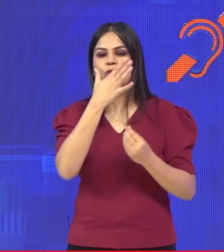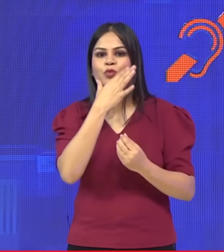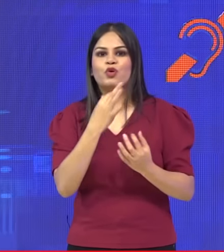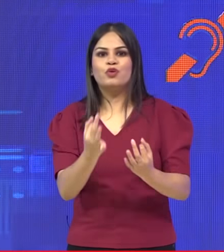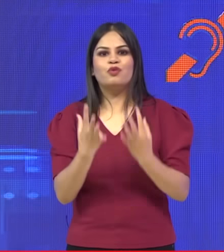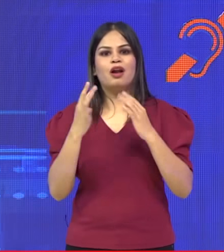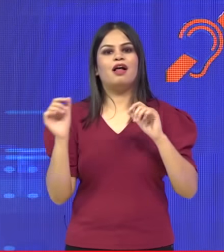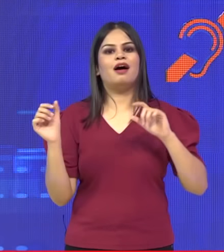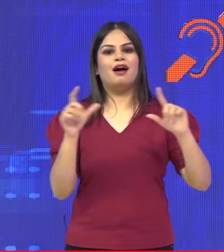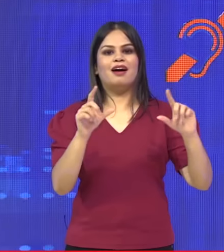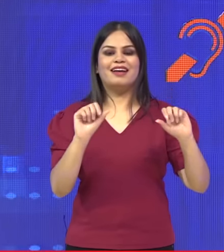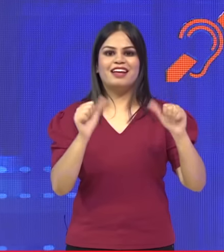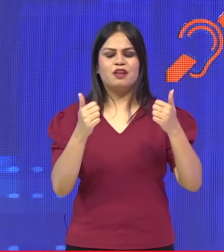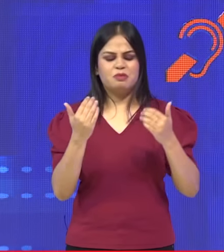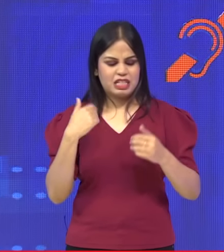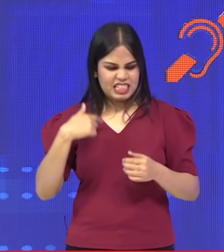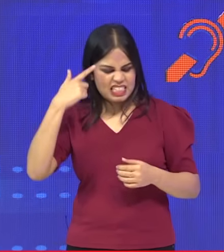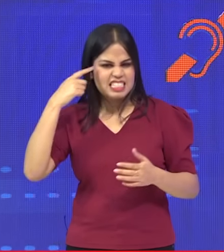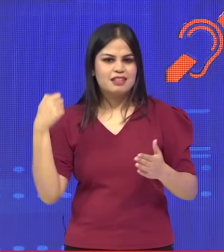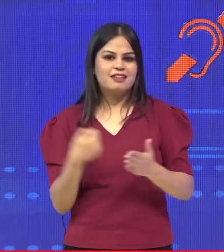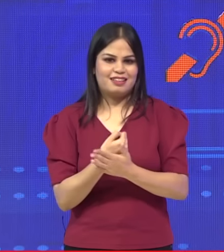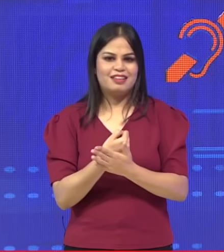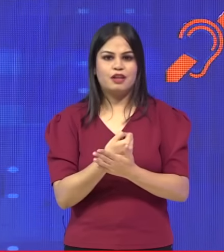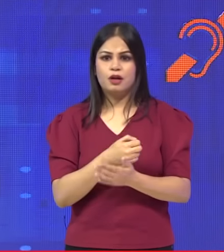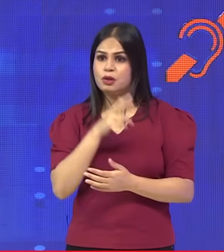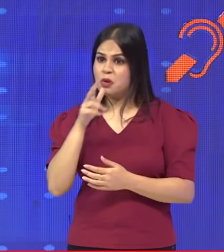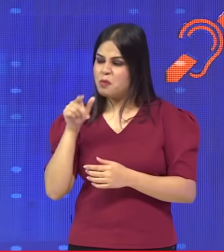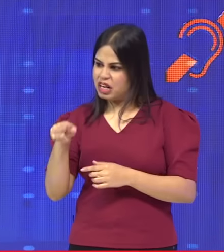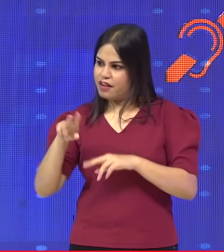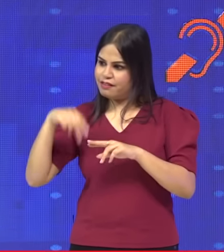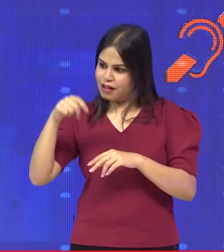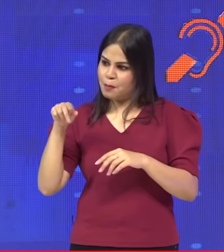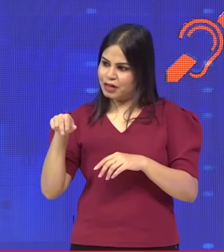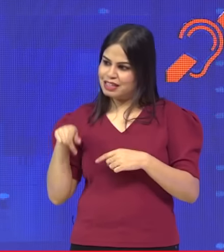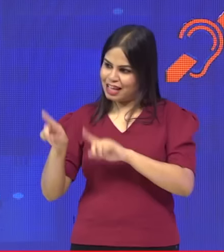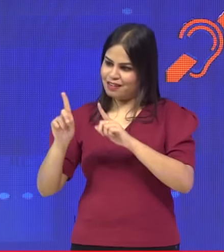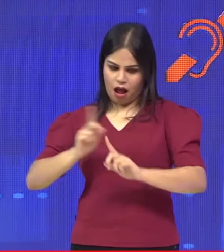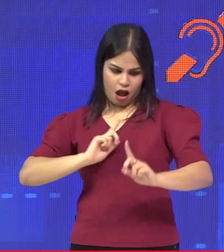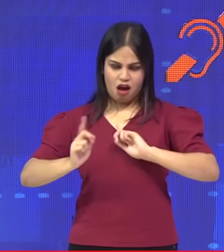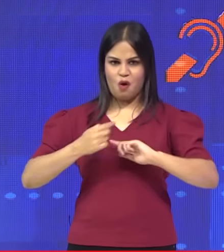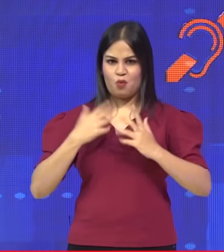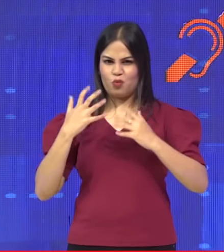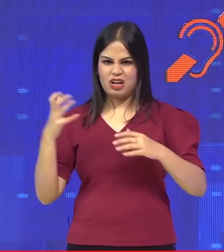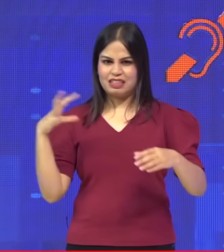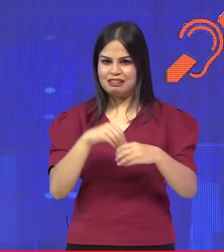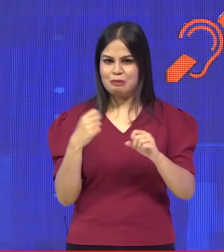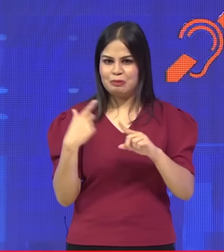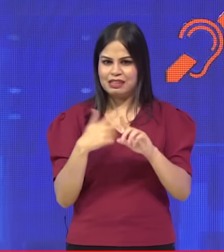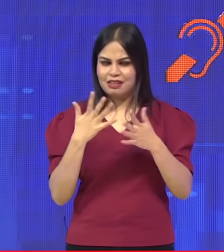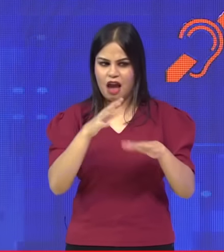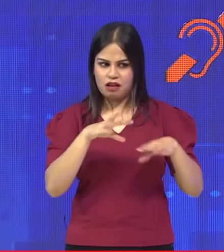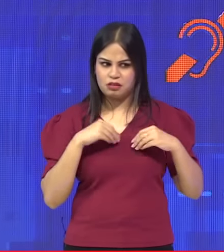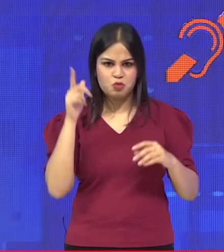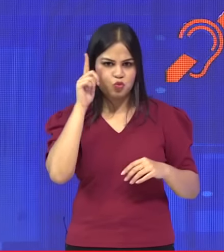ब्यूटीफुल सीन एवर ये कुछ फिल्मी है जहां आपकी मनमारी नहीं चली हां सर